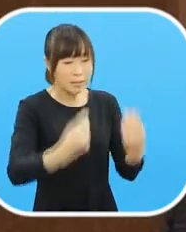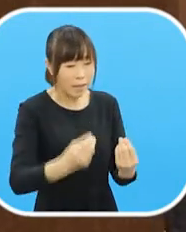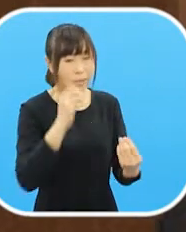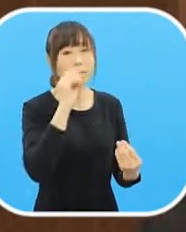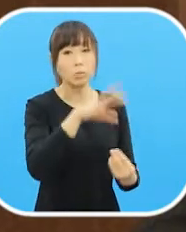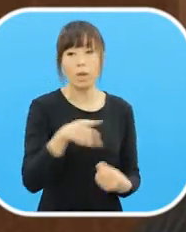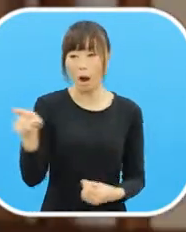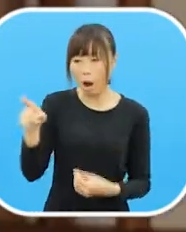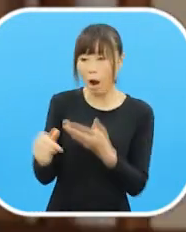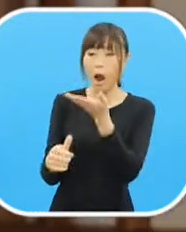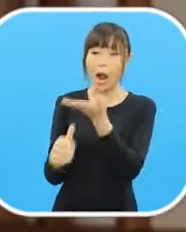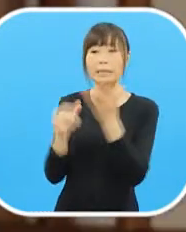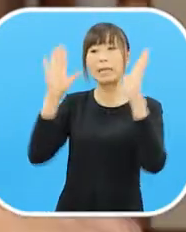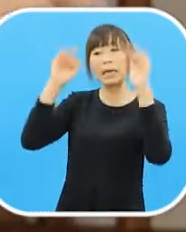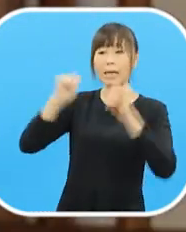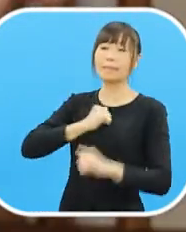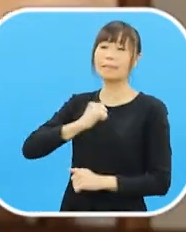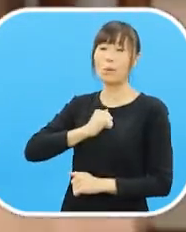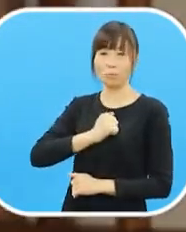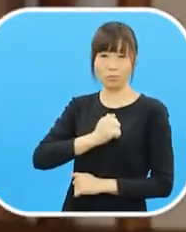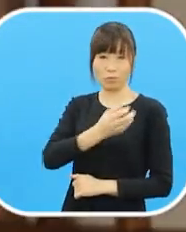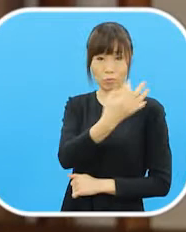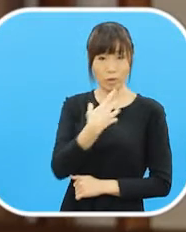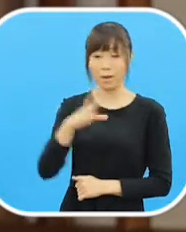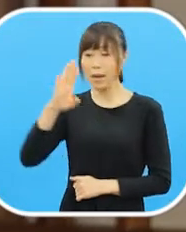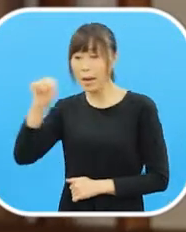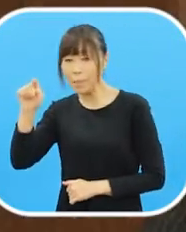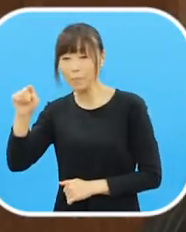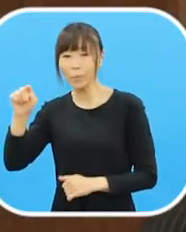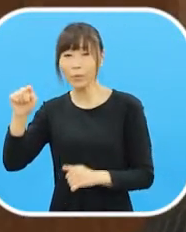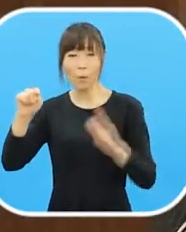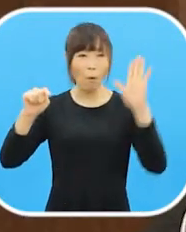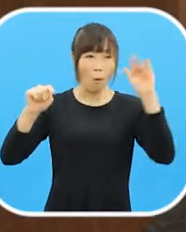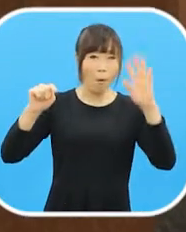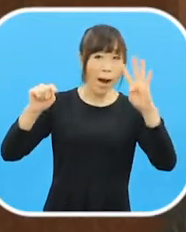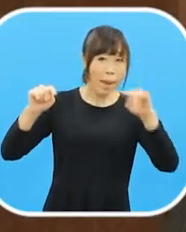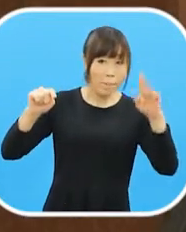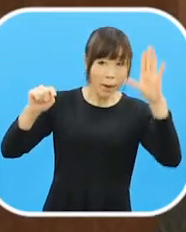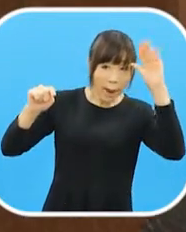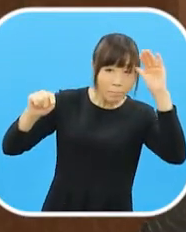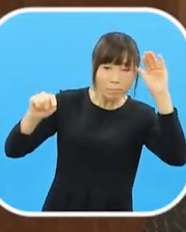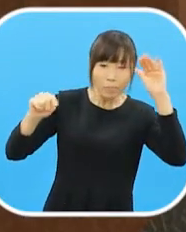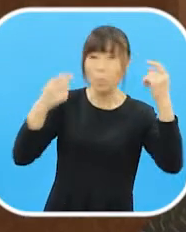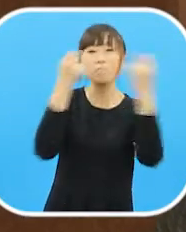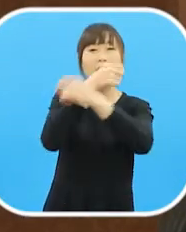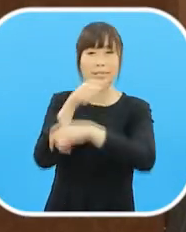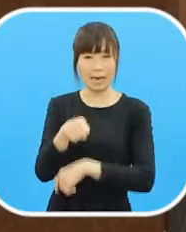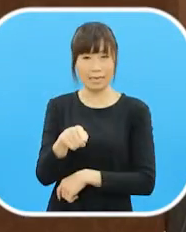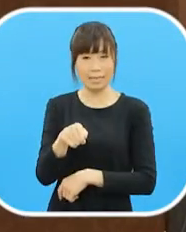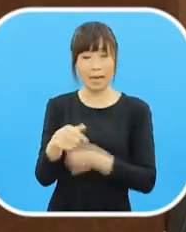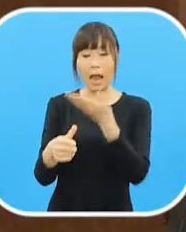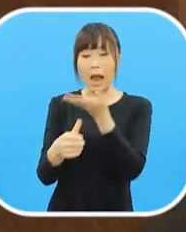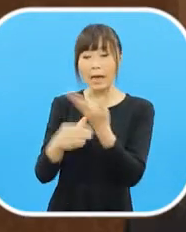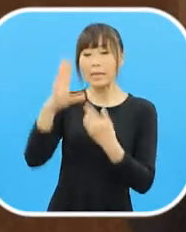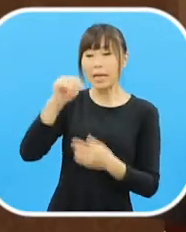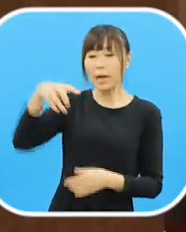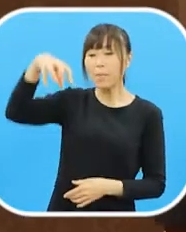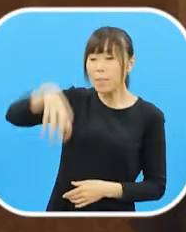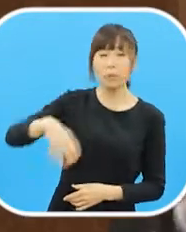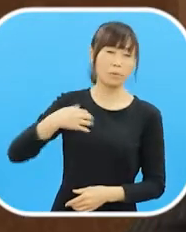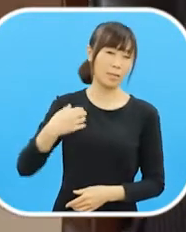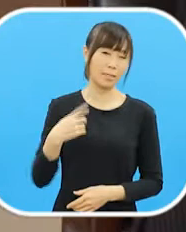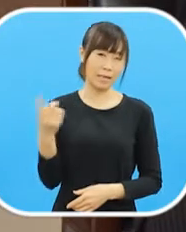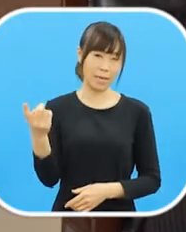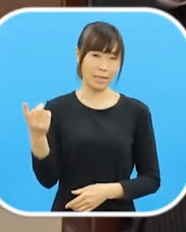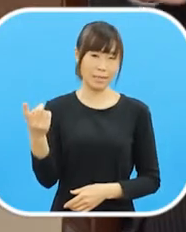田県は有名なんだ。秋田県、県間違い、秋田県の方はね知らないの。秋田犬は知ってる、 知